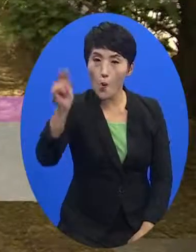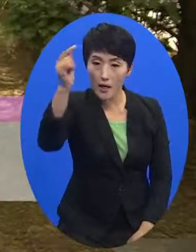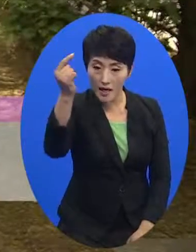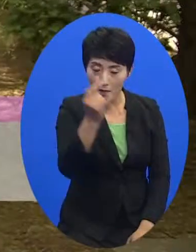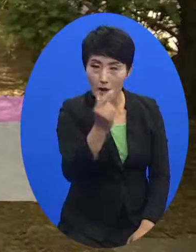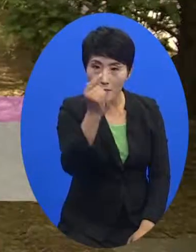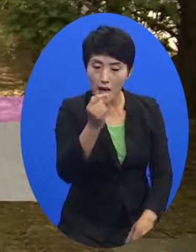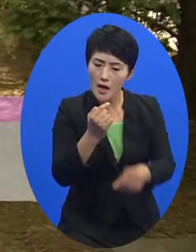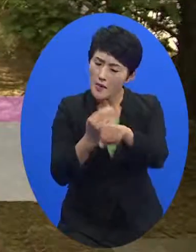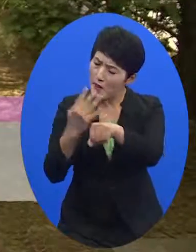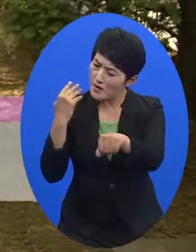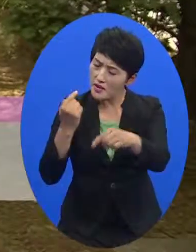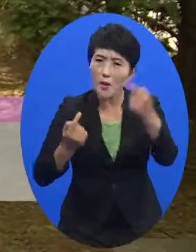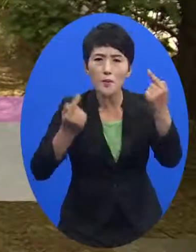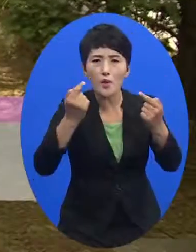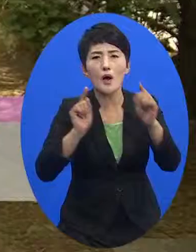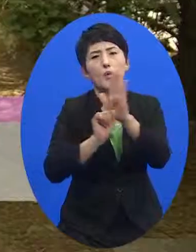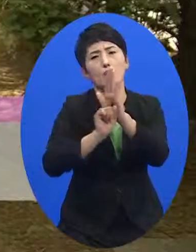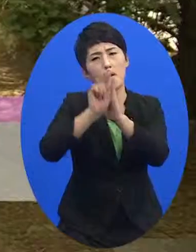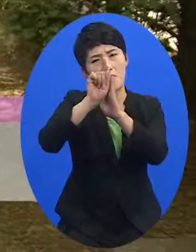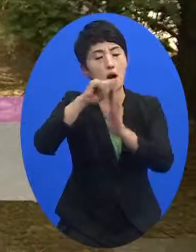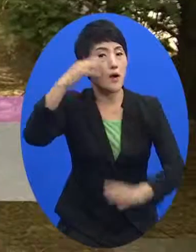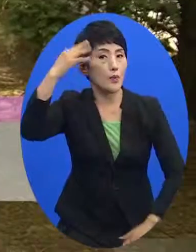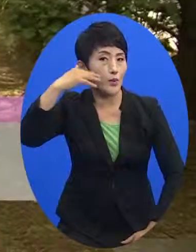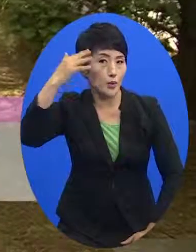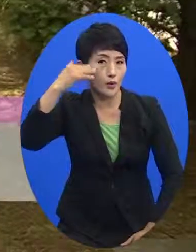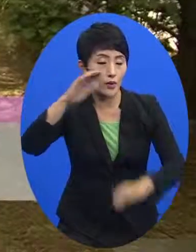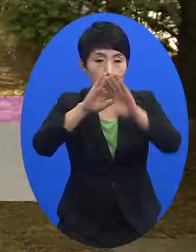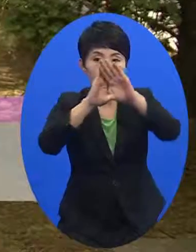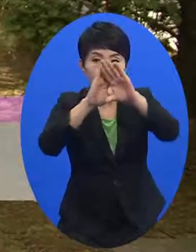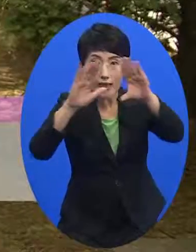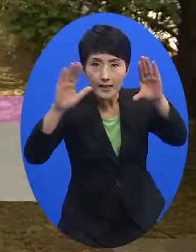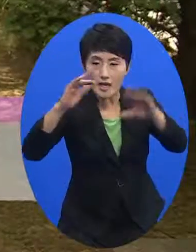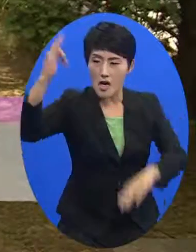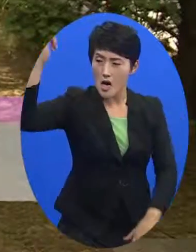당분간 고기압의 영향권에서 평년보다 조금 높은 기온 분포를